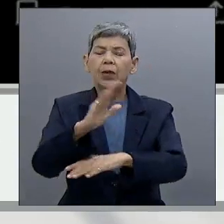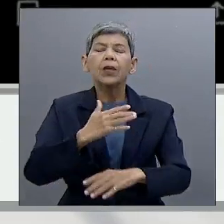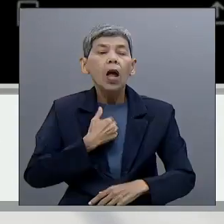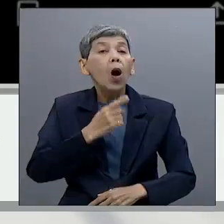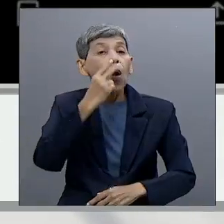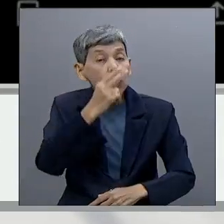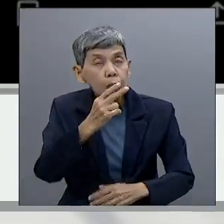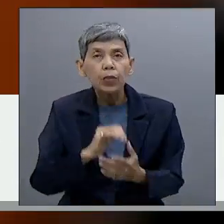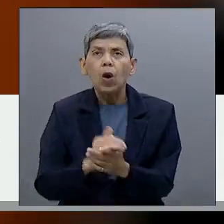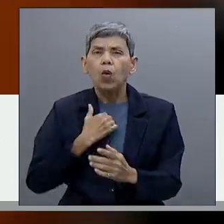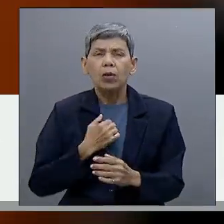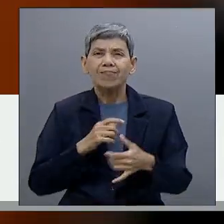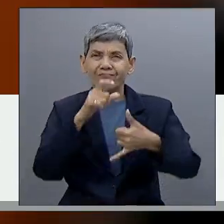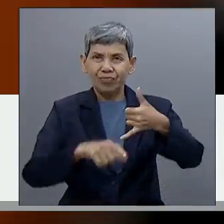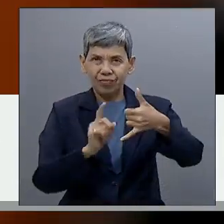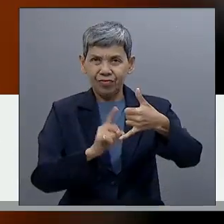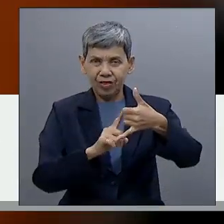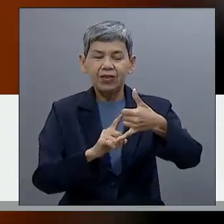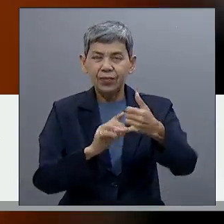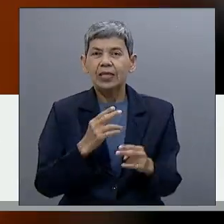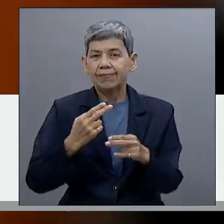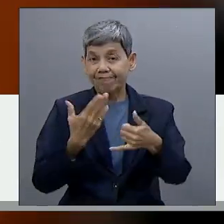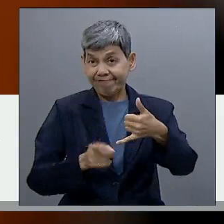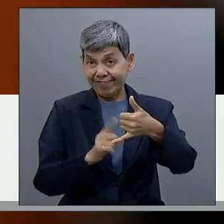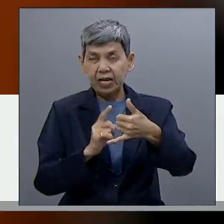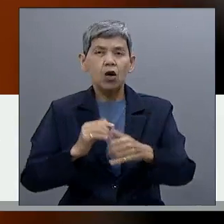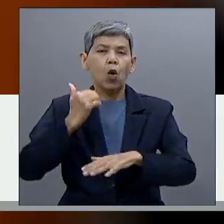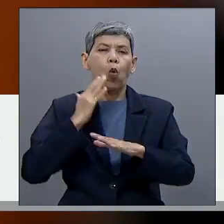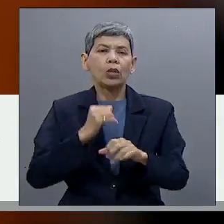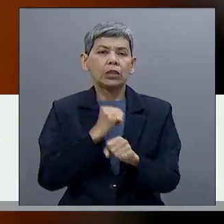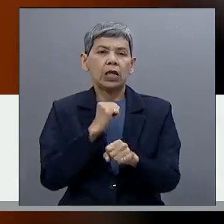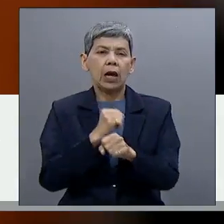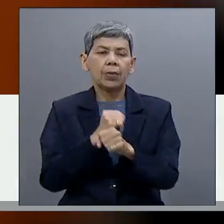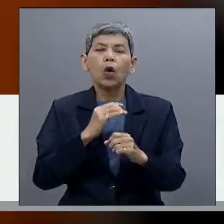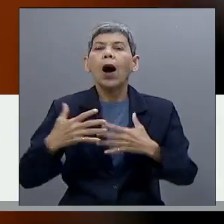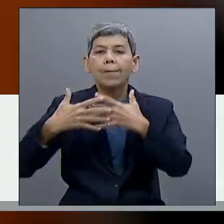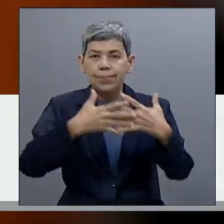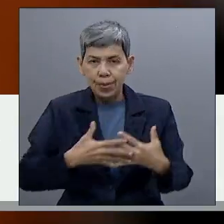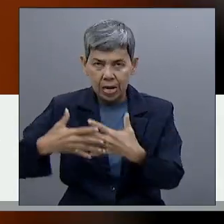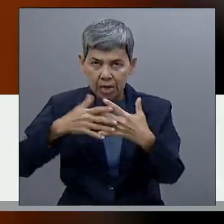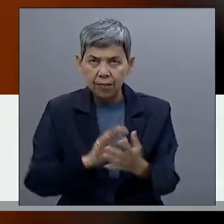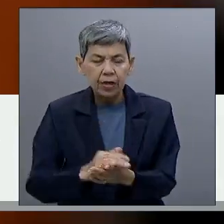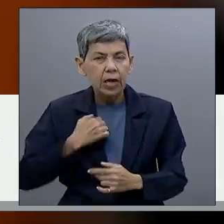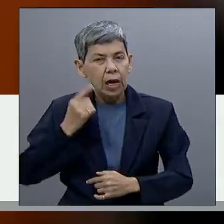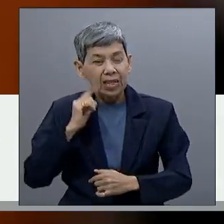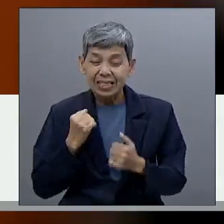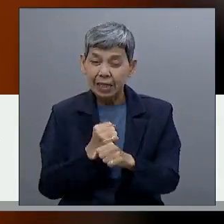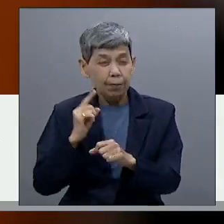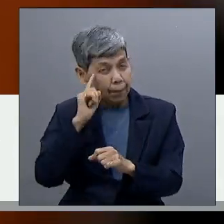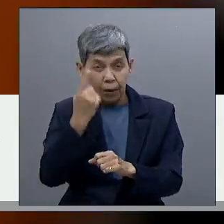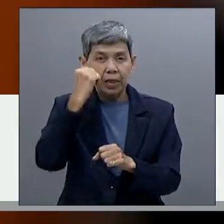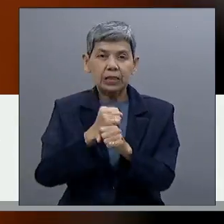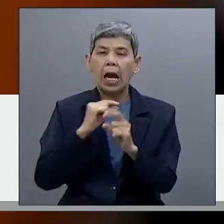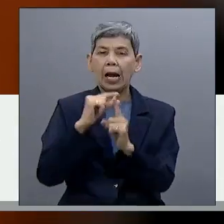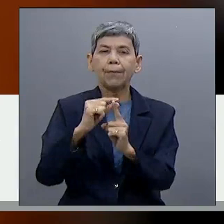อนกลับไปดูคนที่ถูกอ้างอิงอย่างมากโจเซฟนายค่ะอดีตเจ้าหน้าที่ด้านความมั่นคงของสหรัฐเขาเป็นผู้เผยแพร่ทฤษฎีและค